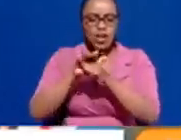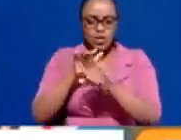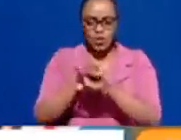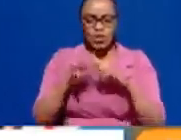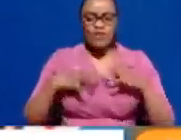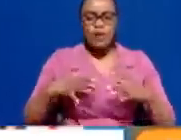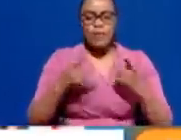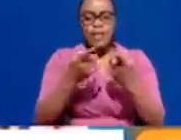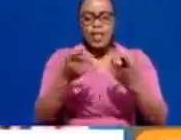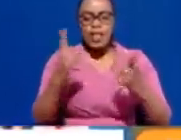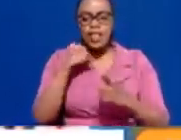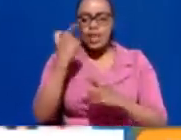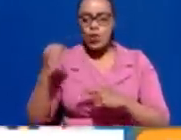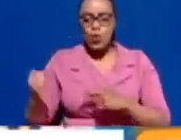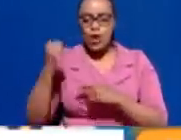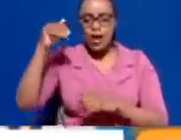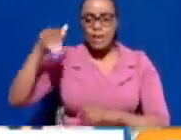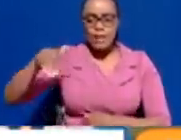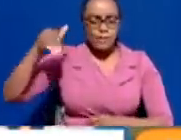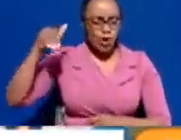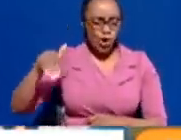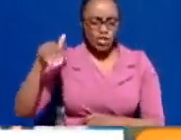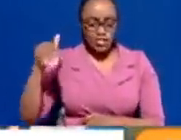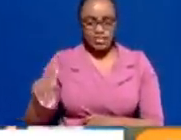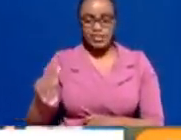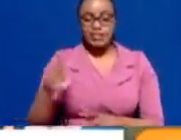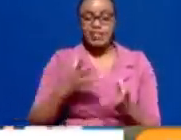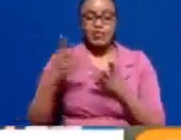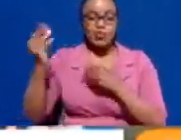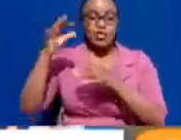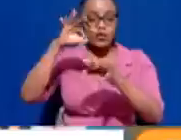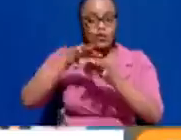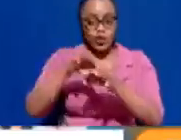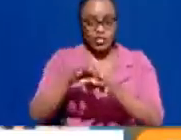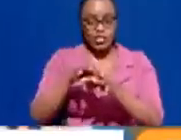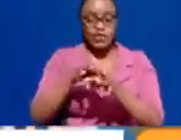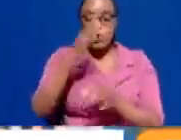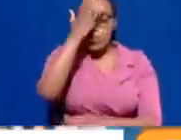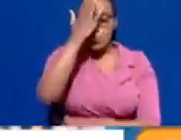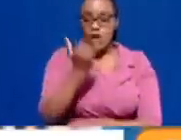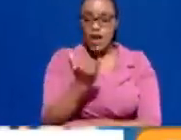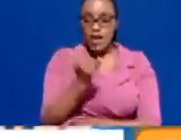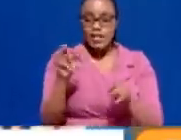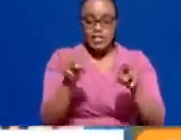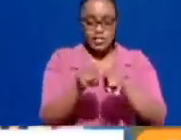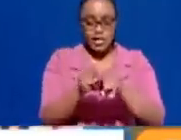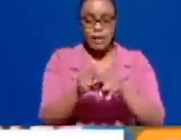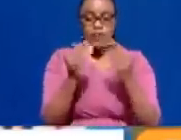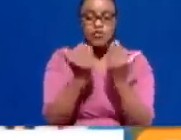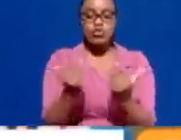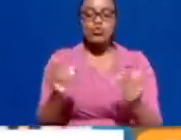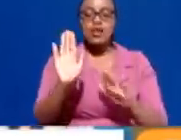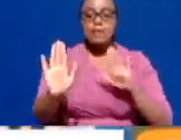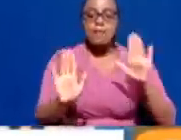ya Wakenya walioamka asubuhi na mapema kupiga kura ili hata na watoto